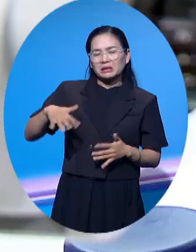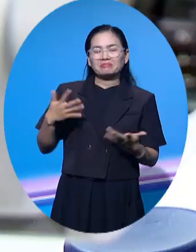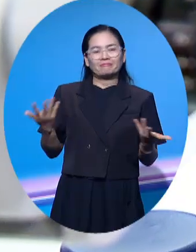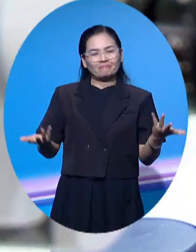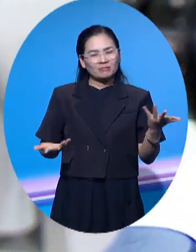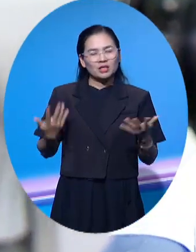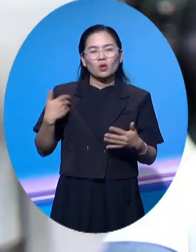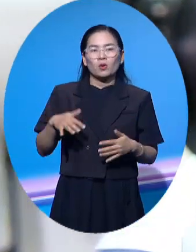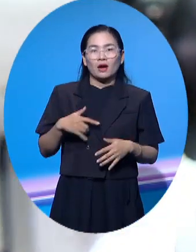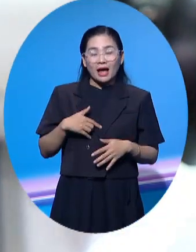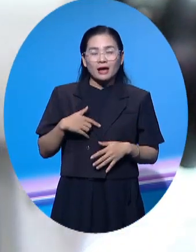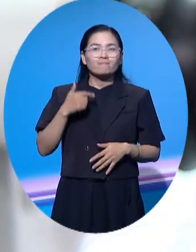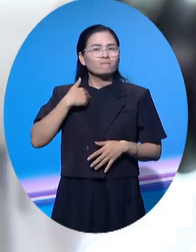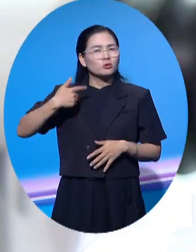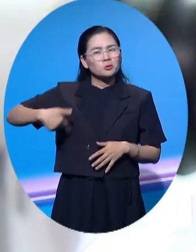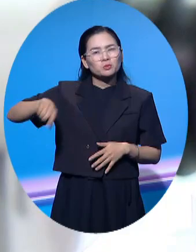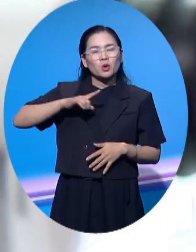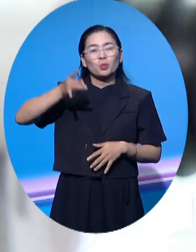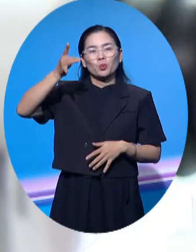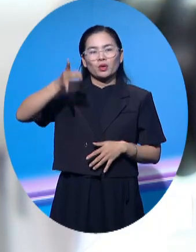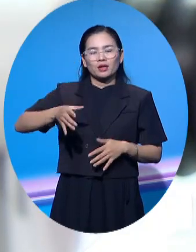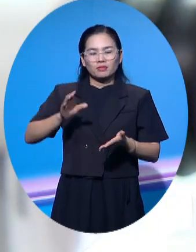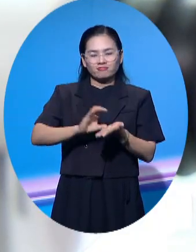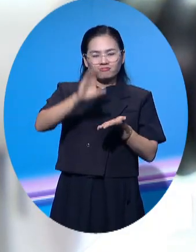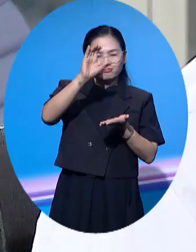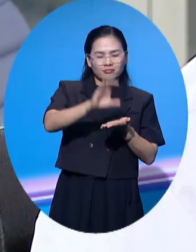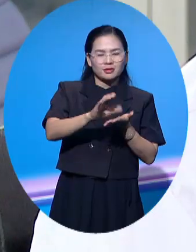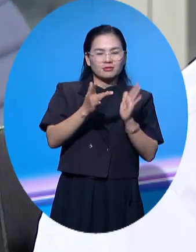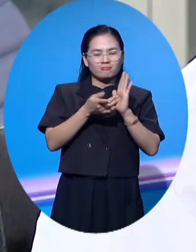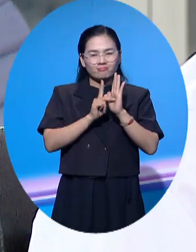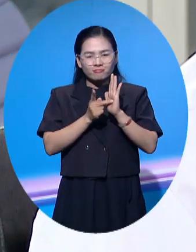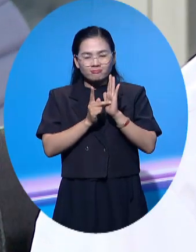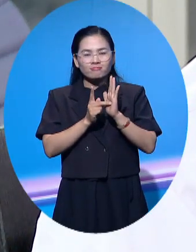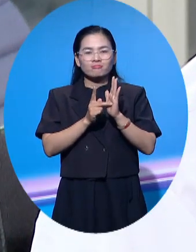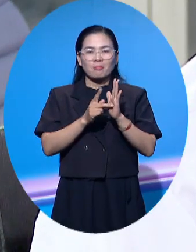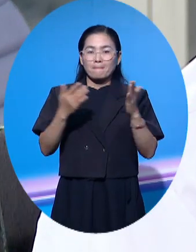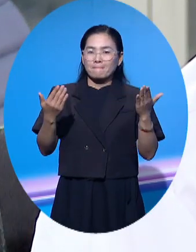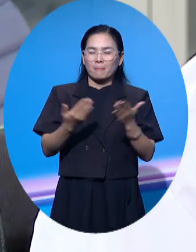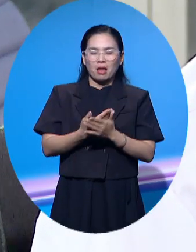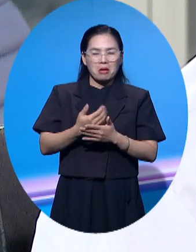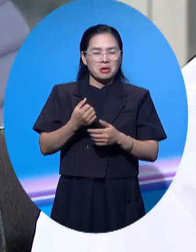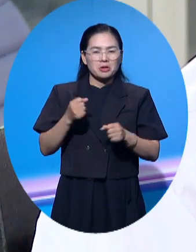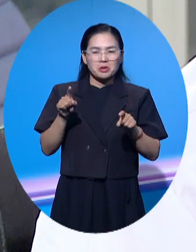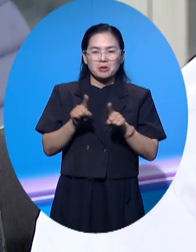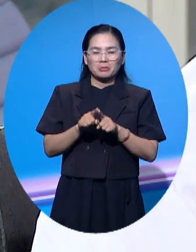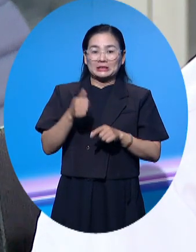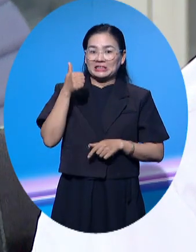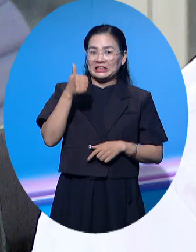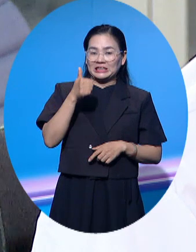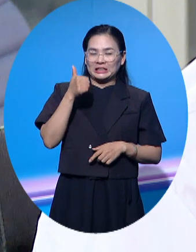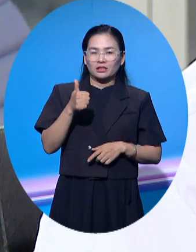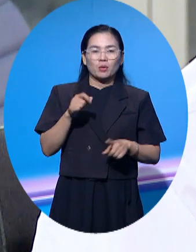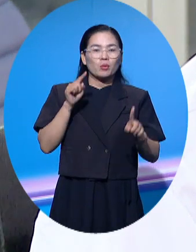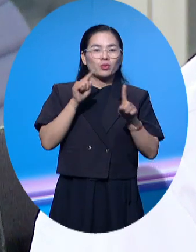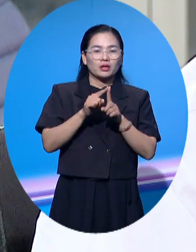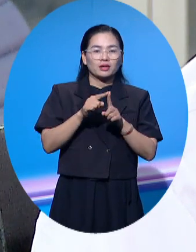và cả thời gian. Chính vì vậy thì chúng tôi quyết định đầu tư trang thiết bị máy móc hiện đại để phục vụ cho